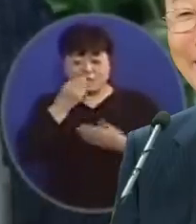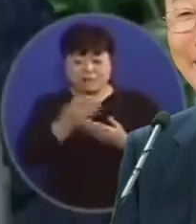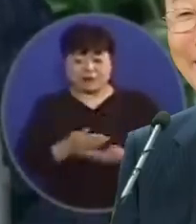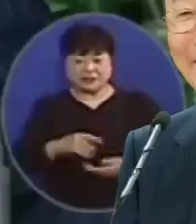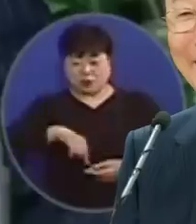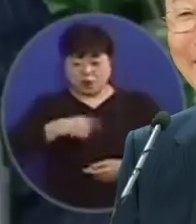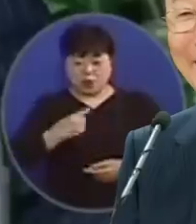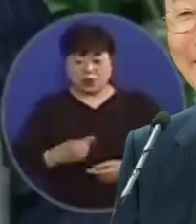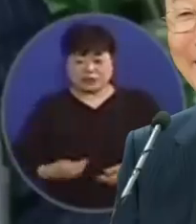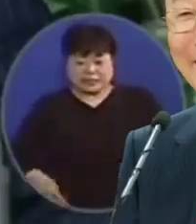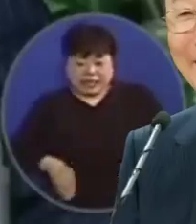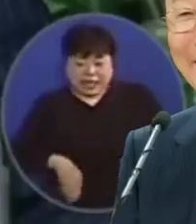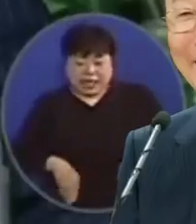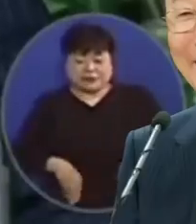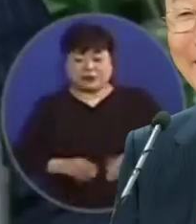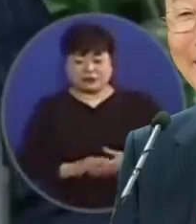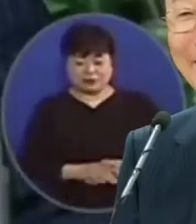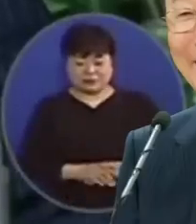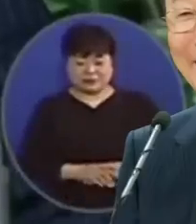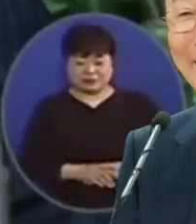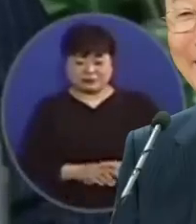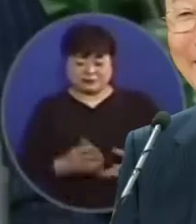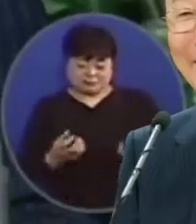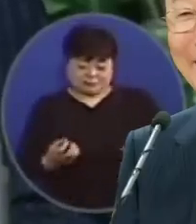혼자 복회도에 다 집어넣고